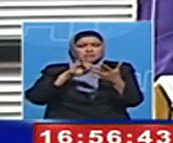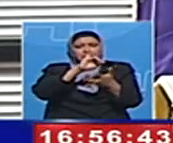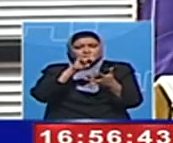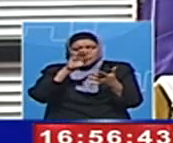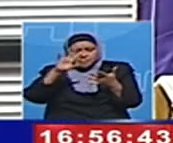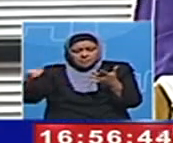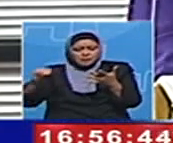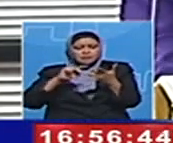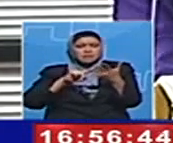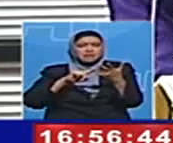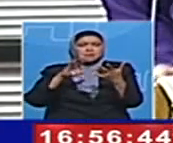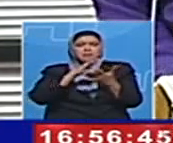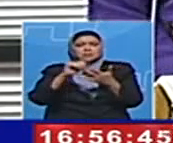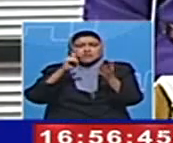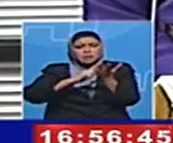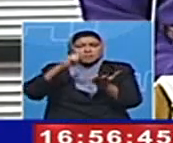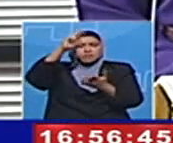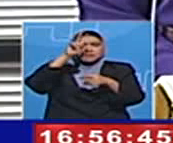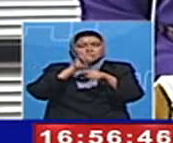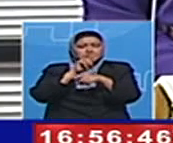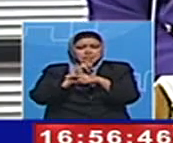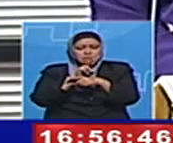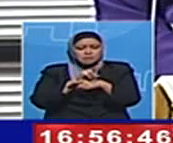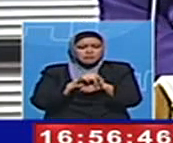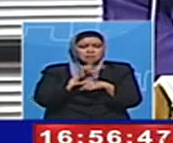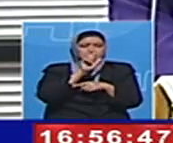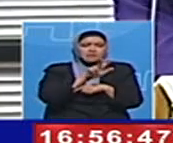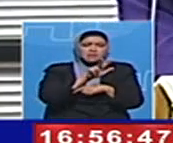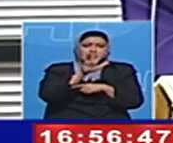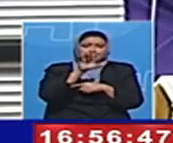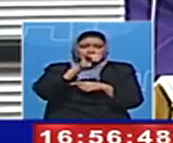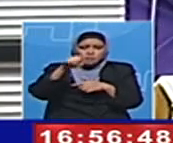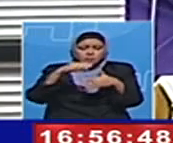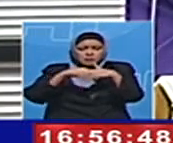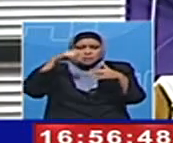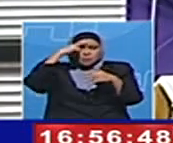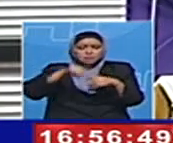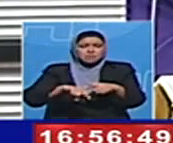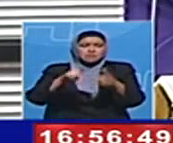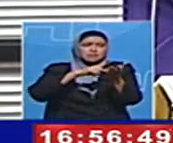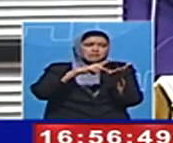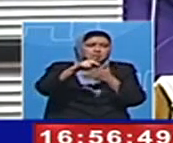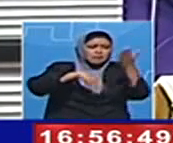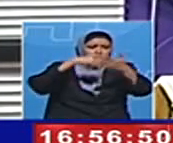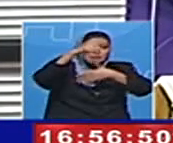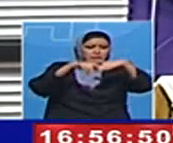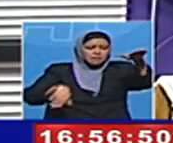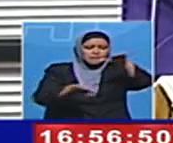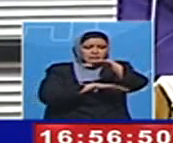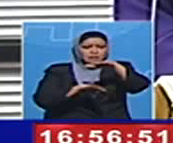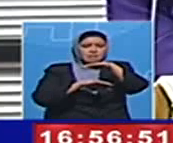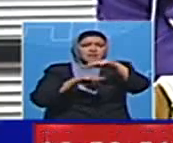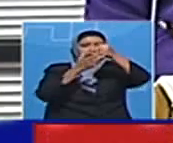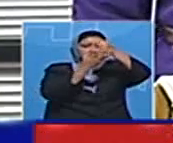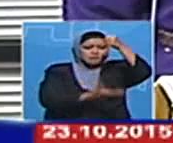Mara dan kolej vokasional kedua R50 juta untuk menai program di bawah perbadanan tabung pembangunan